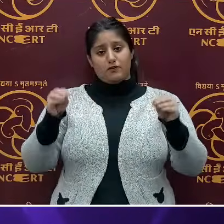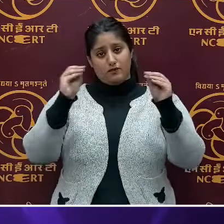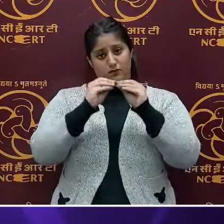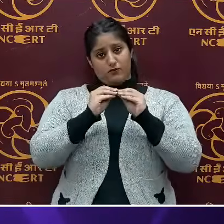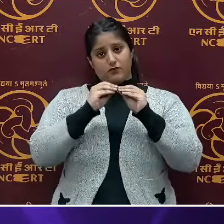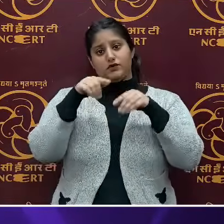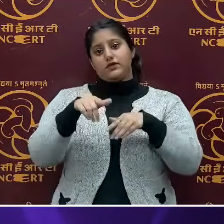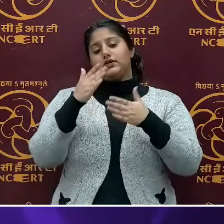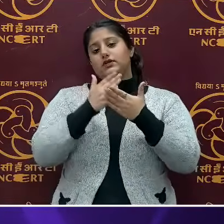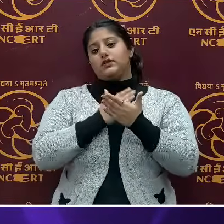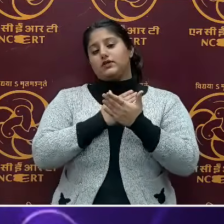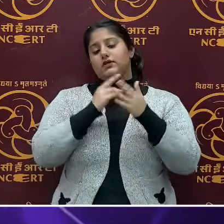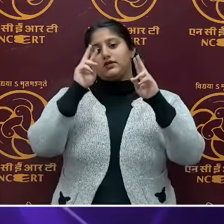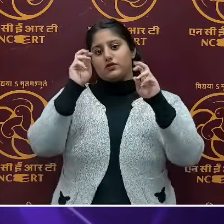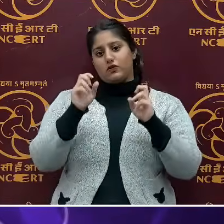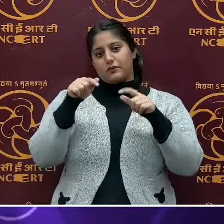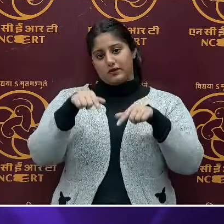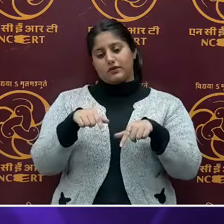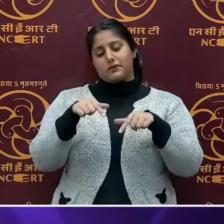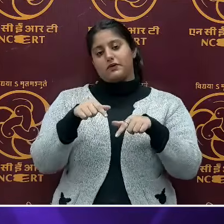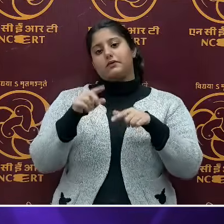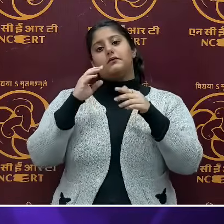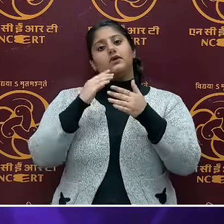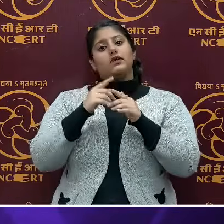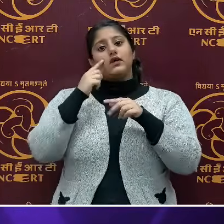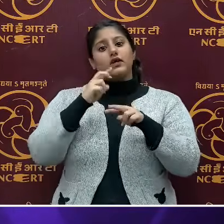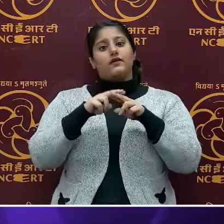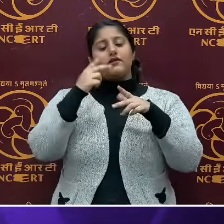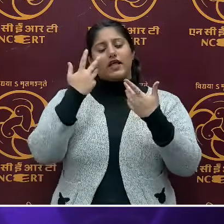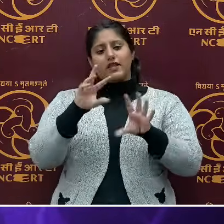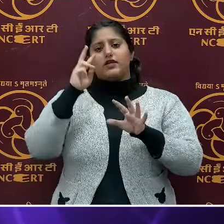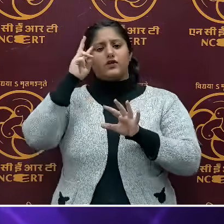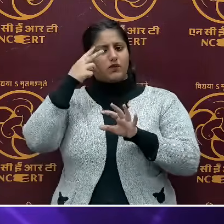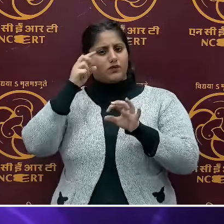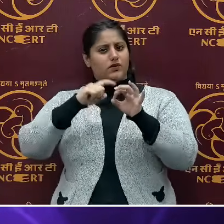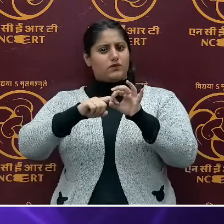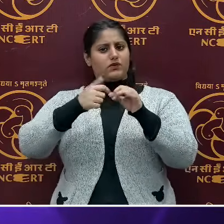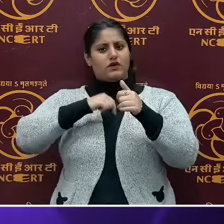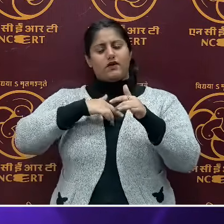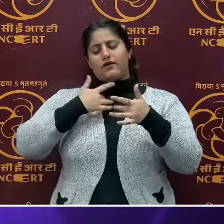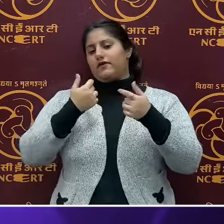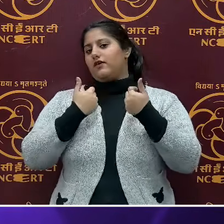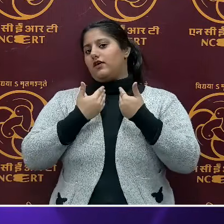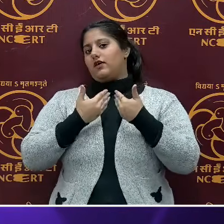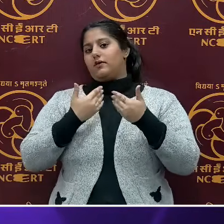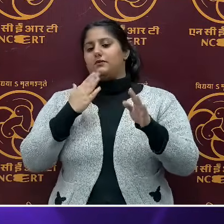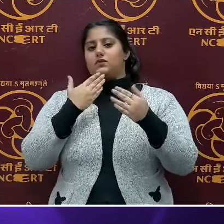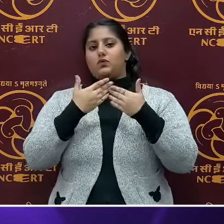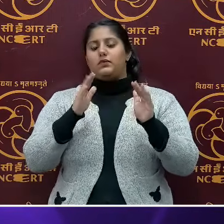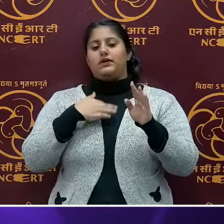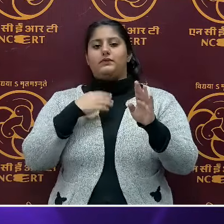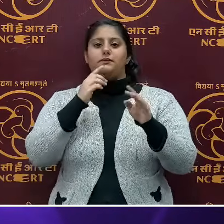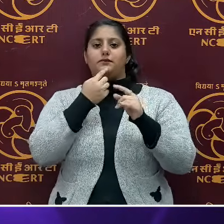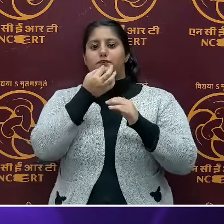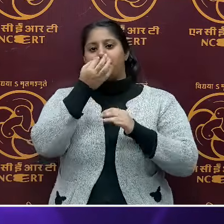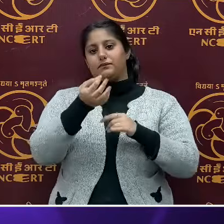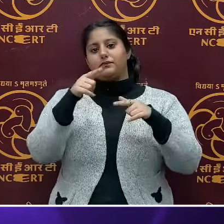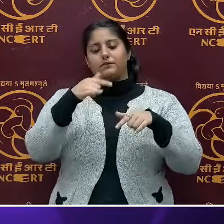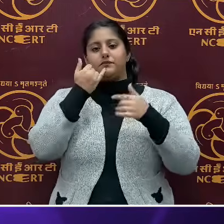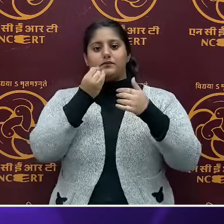about this particular topic during the session, if you have got queries, please feel free to get in touch with us. Our phone number